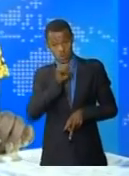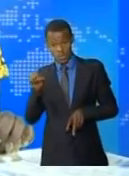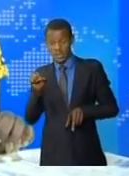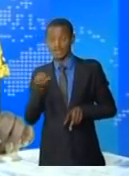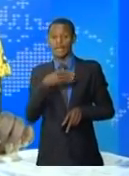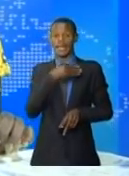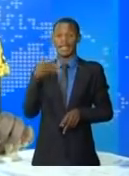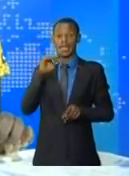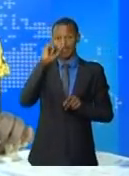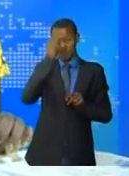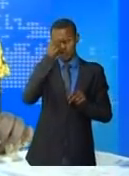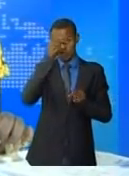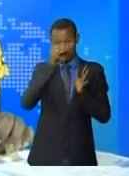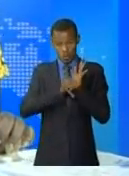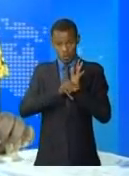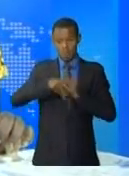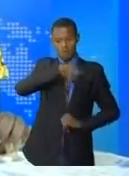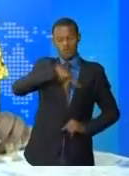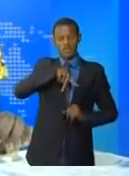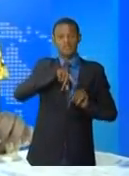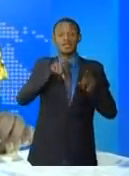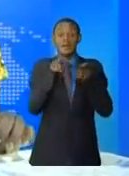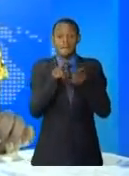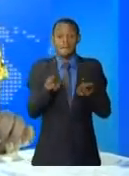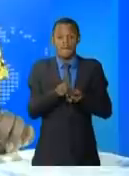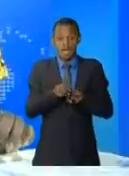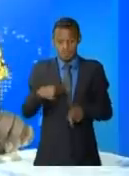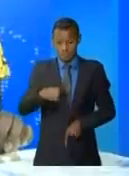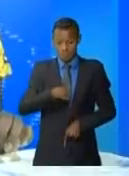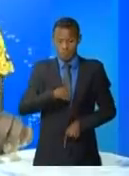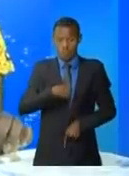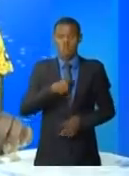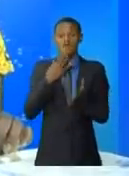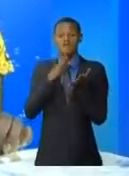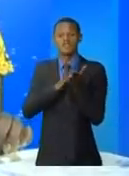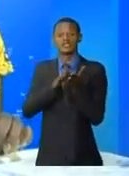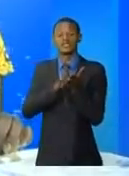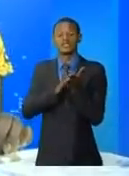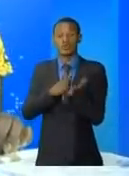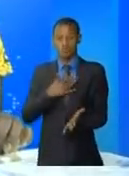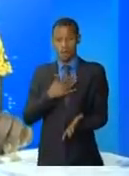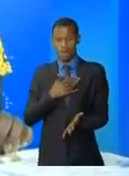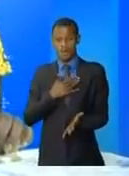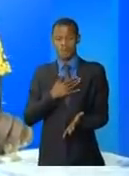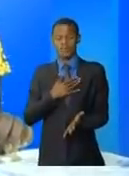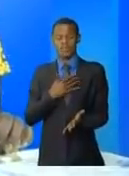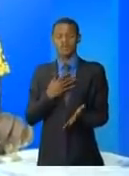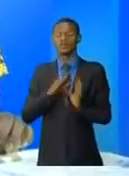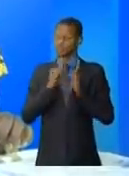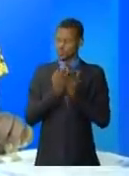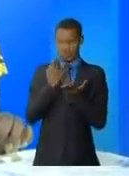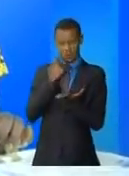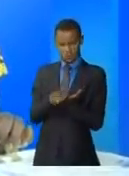mien. Propres tous, nous sommes fiers de constater que, en si peu de temps, vous avez, par